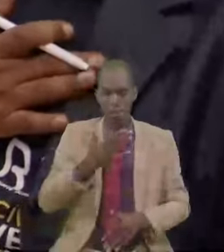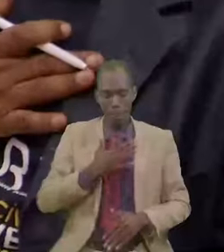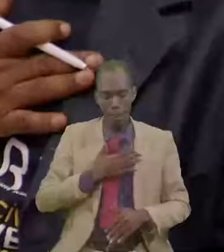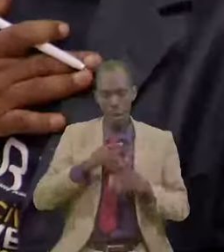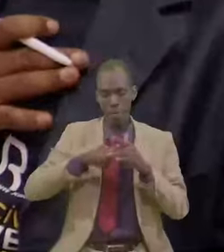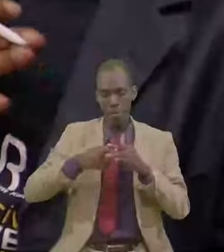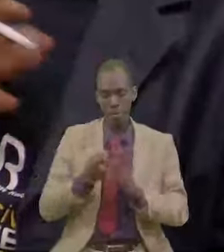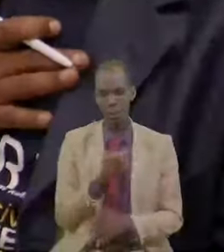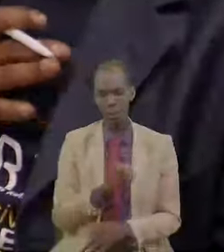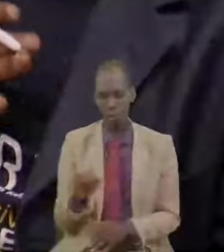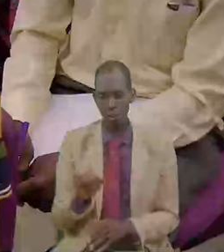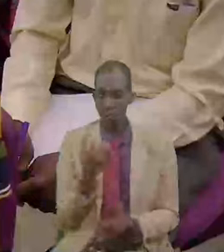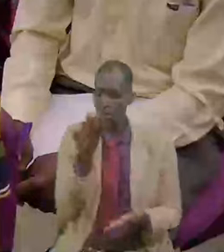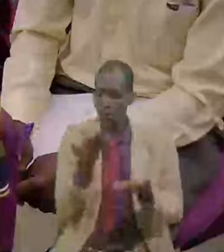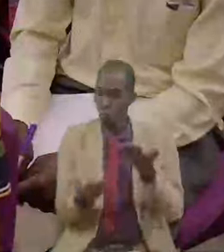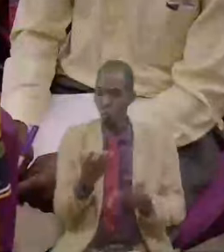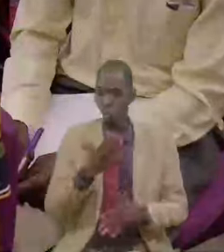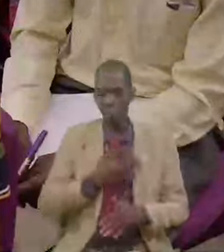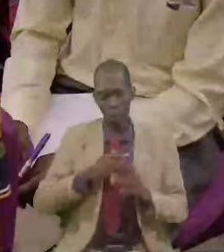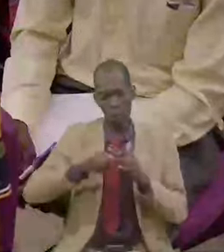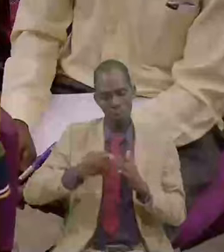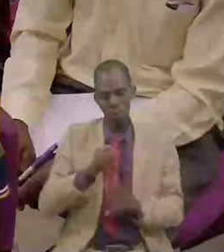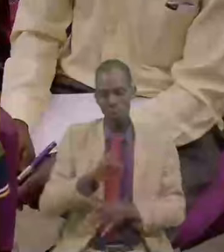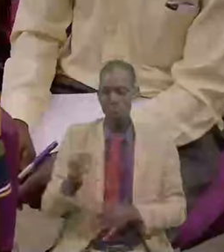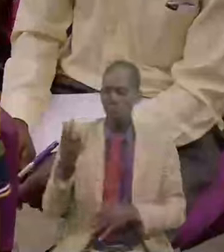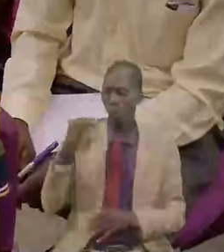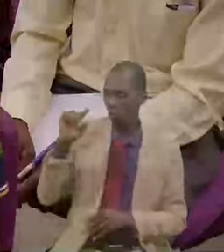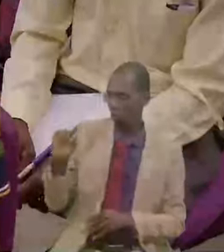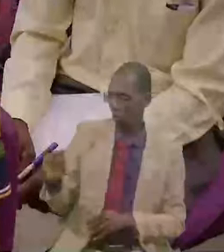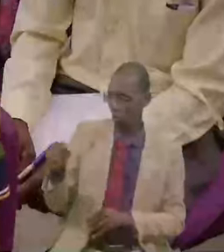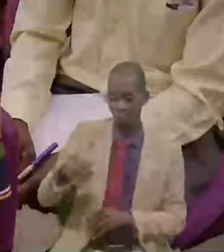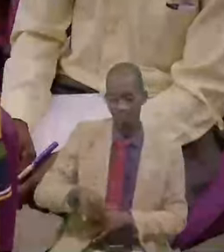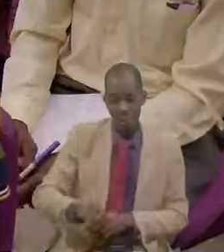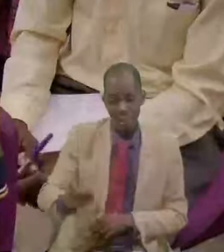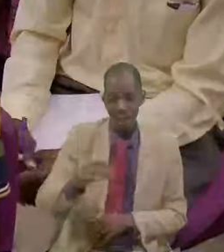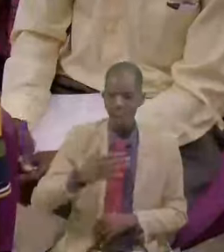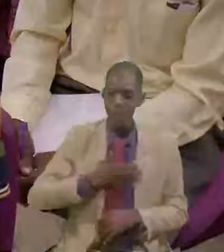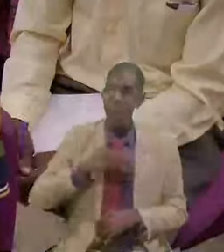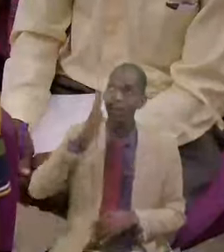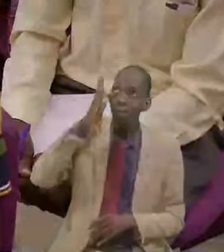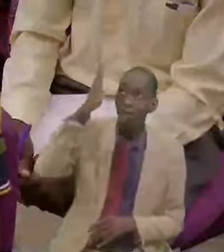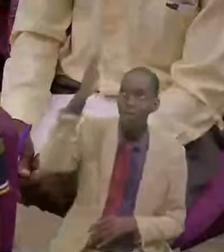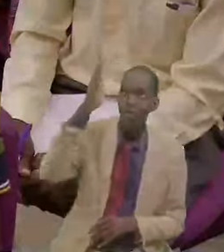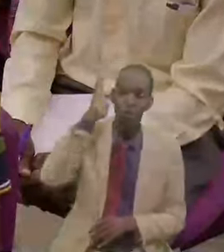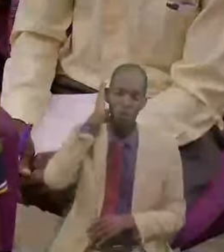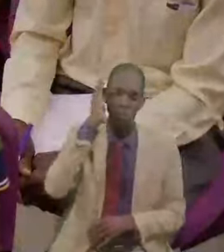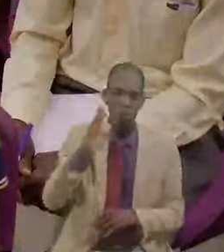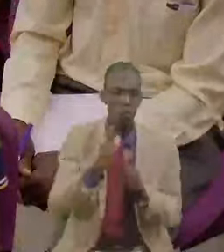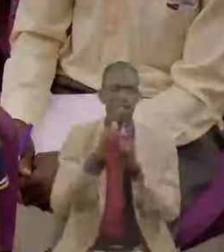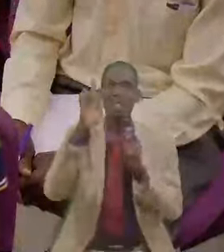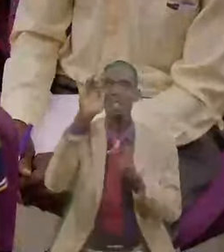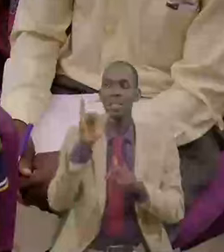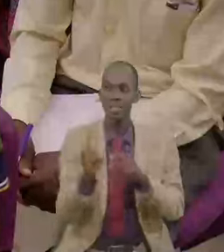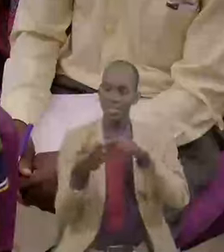Mon ancienne prospérité semblera peu de choses. Celle qui m'est réservée sera bien